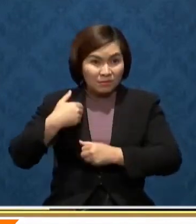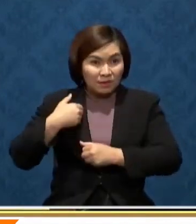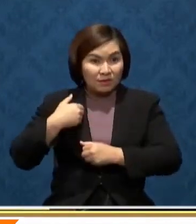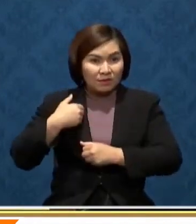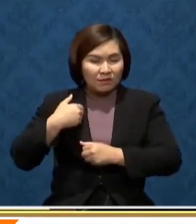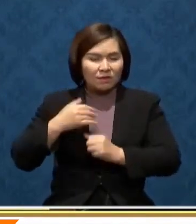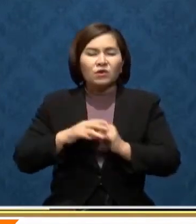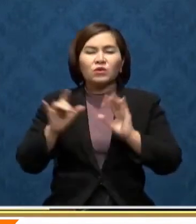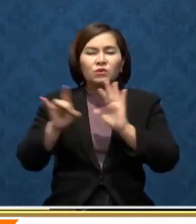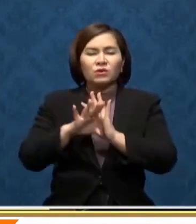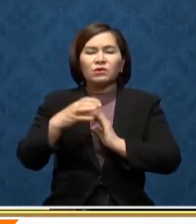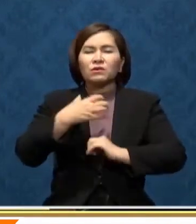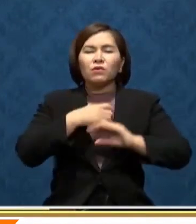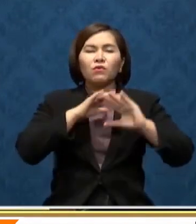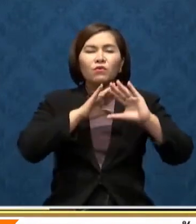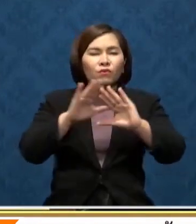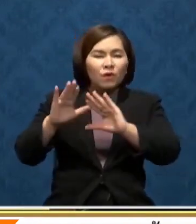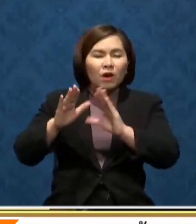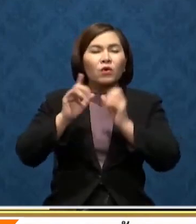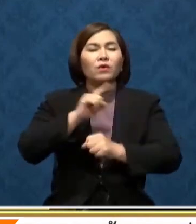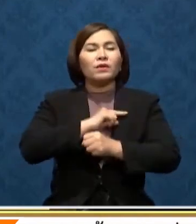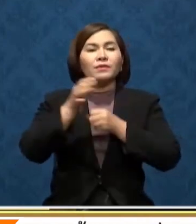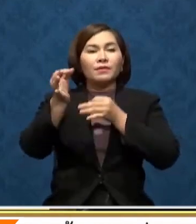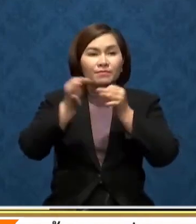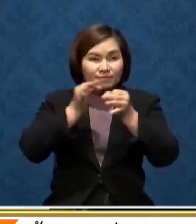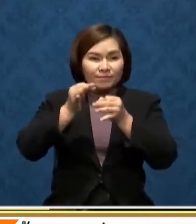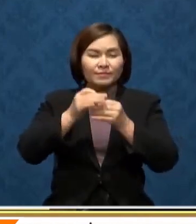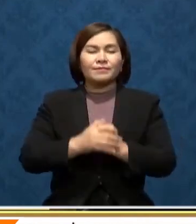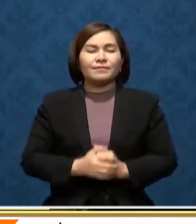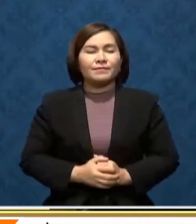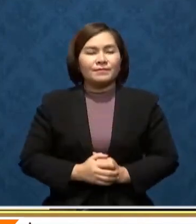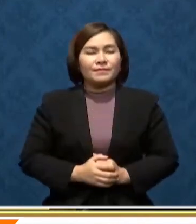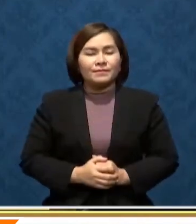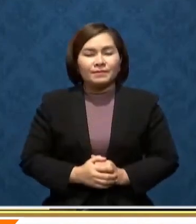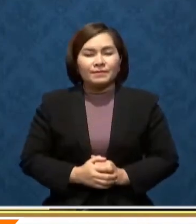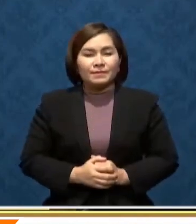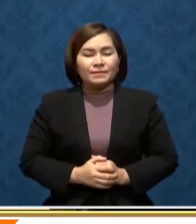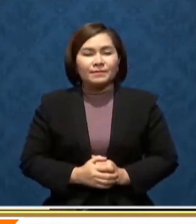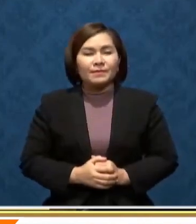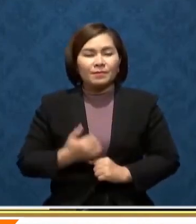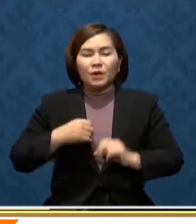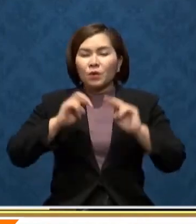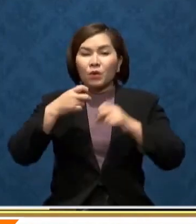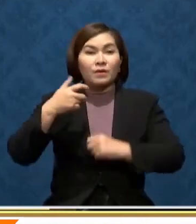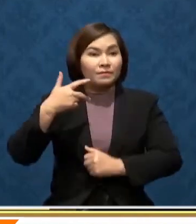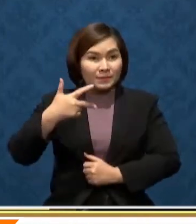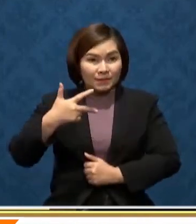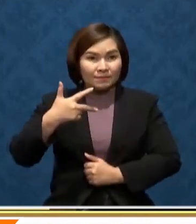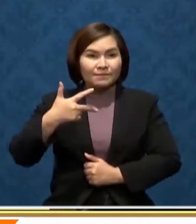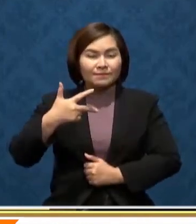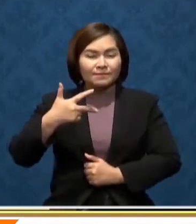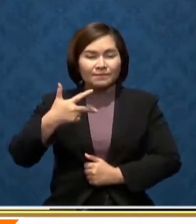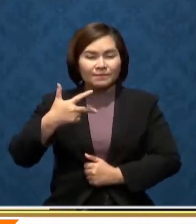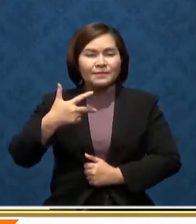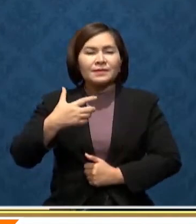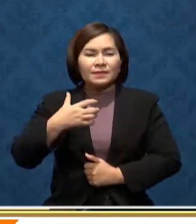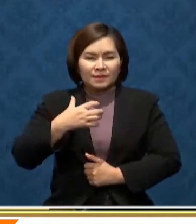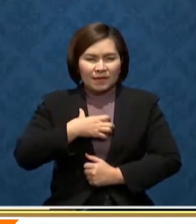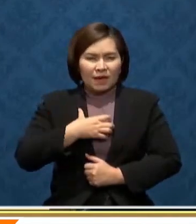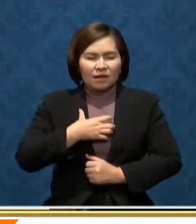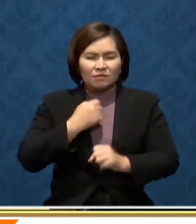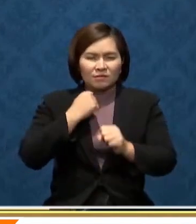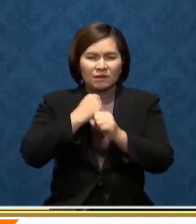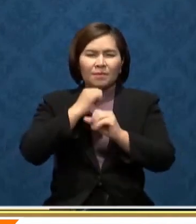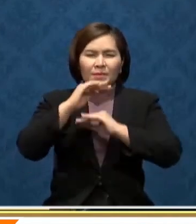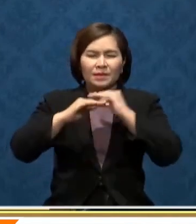ฝากข้อเสนอถึงผู้มาชี้แจงผ่านท่านประธานอย่างน้อยมี 3เรื่องที่ผมคิดว่าเราสามารถทำให้